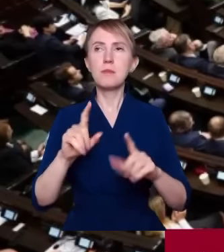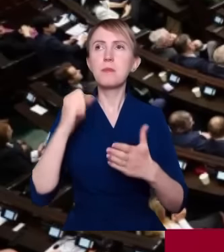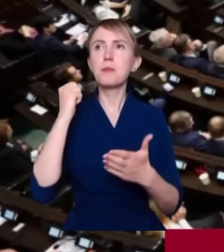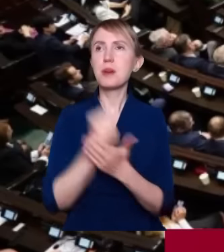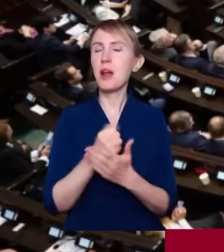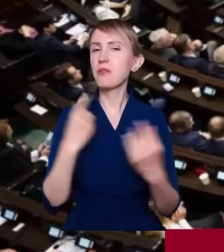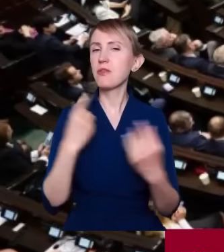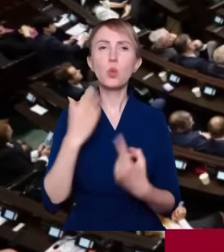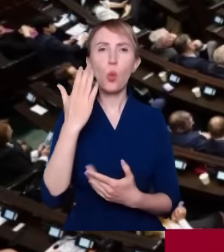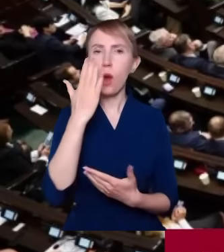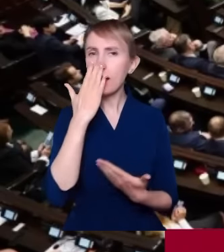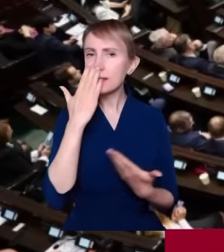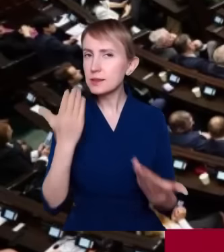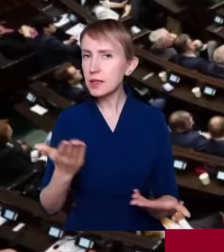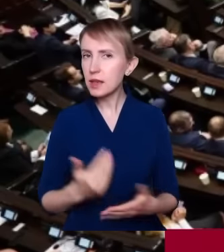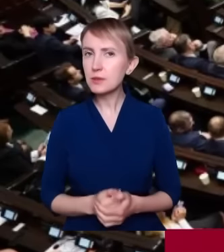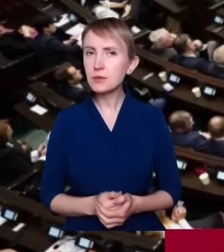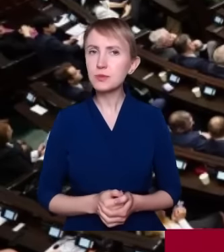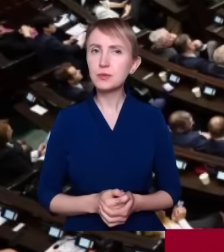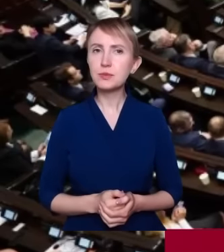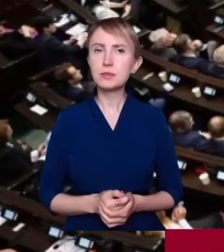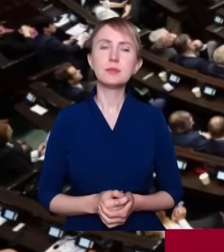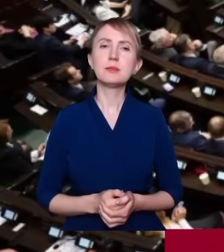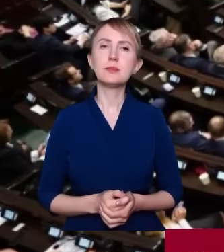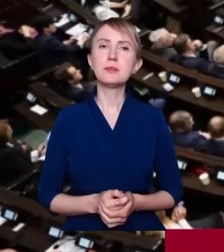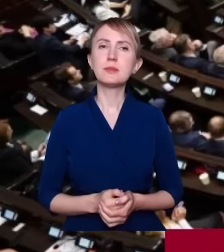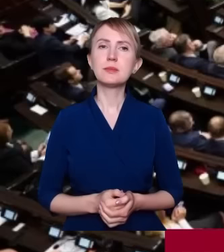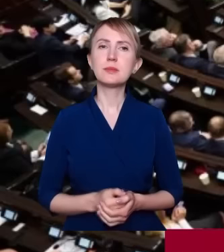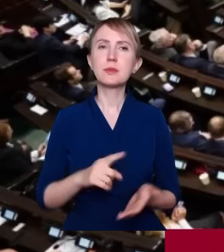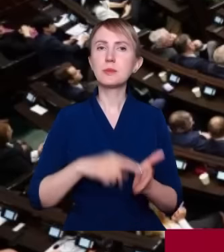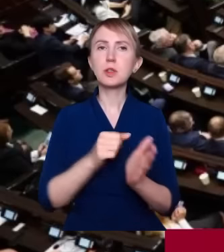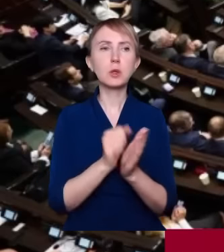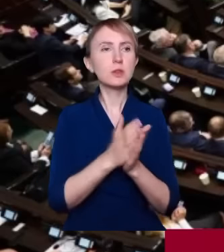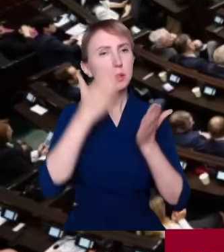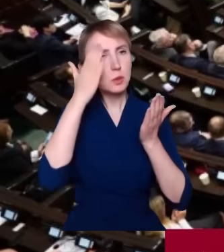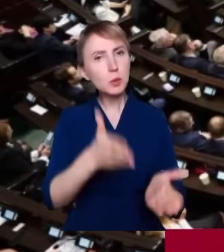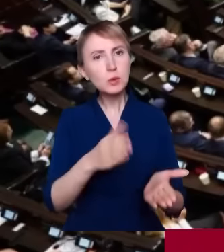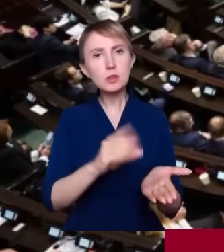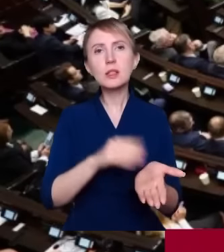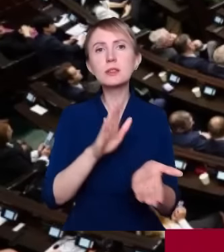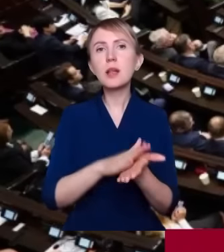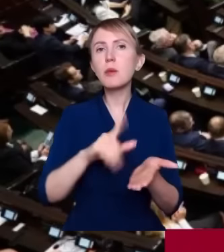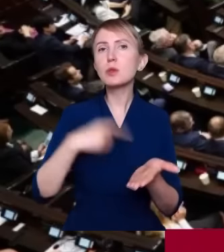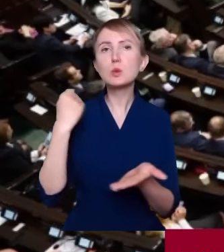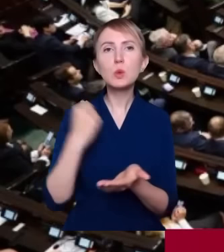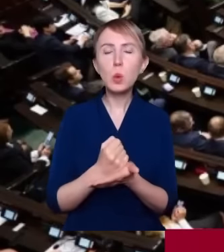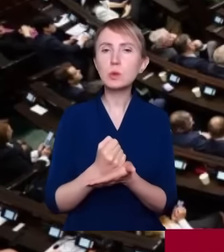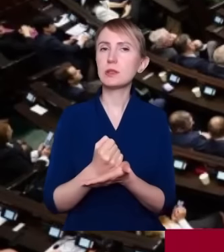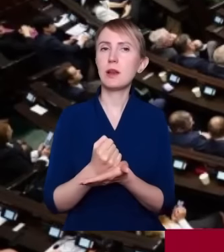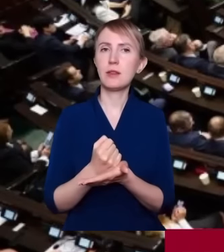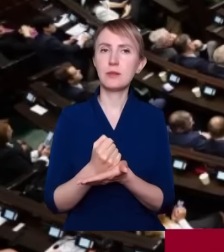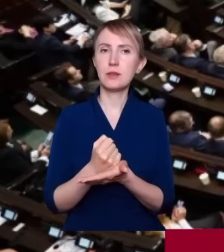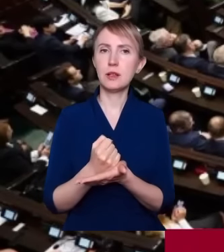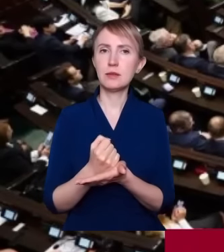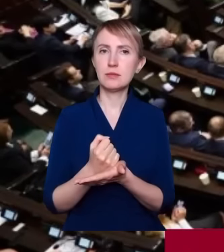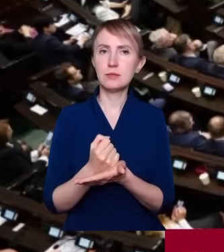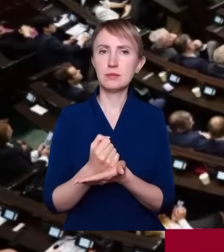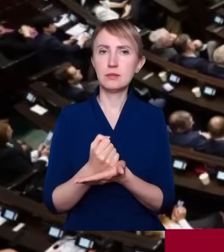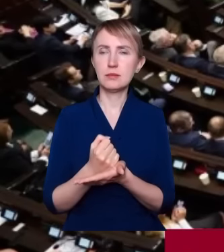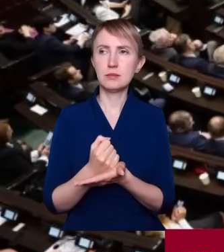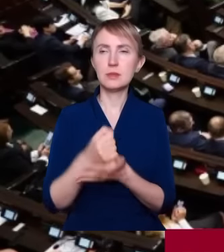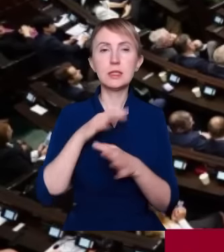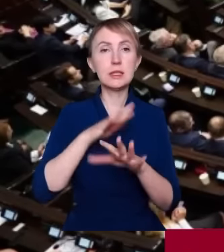może wyglądać od strony konstytucji, zapisów ustawowych, i poszanowania ustroju